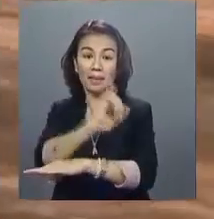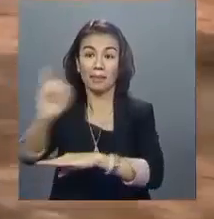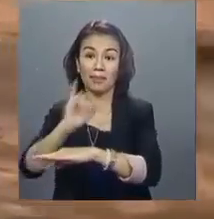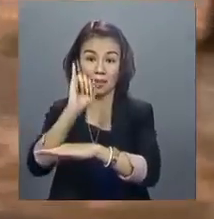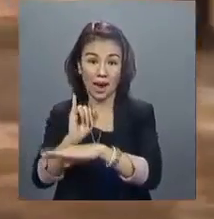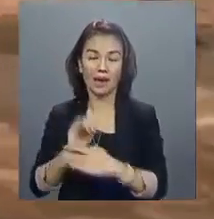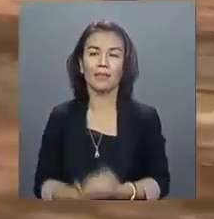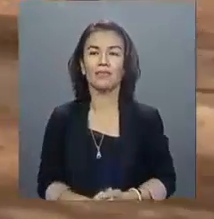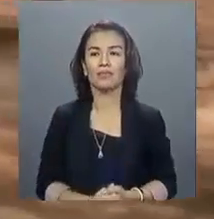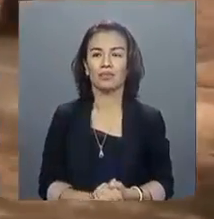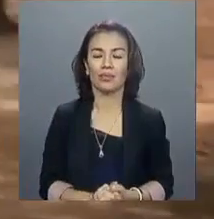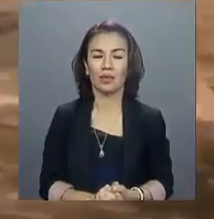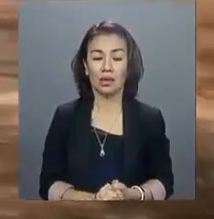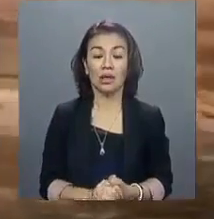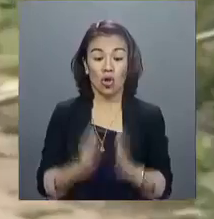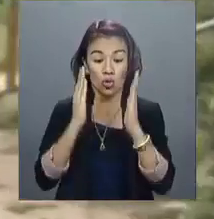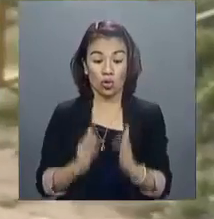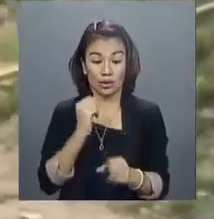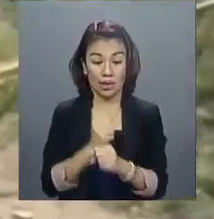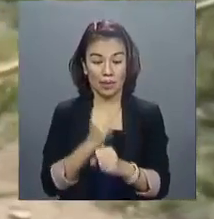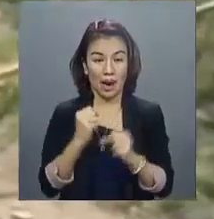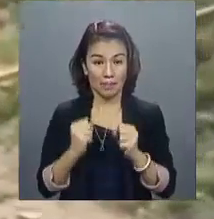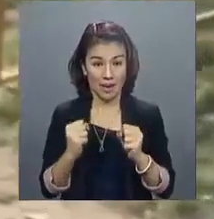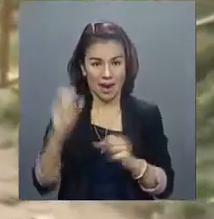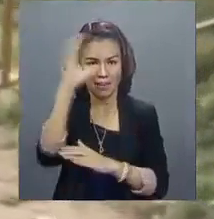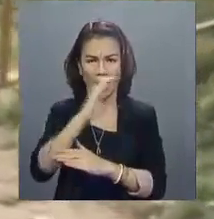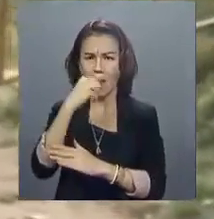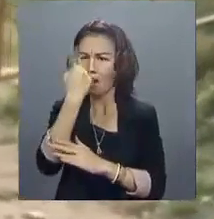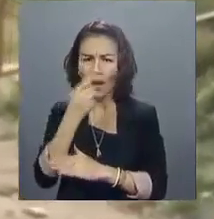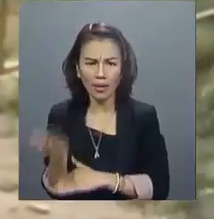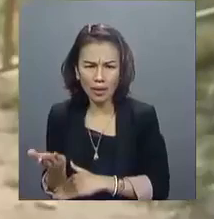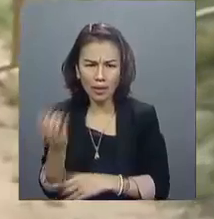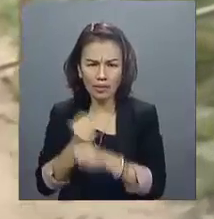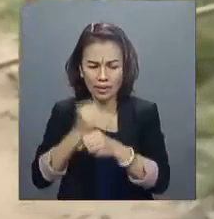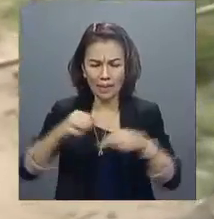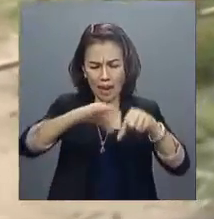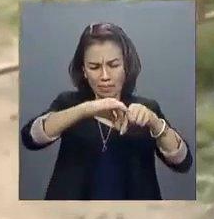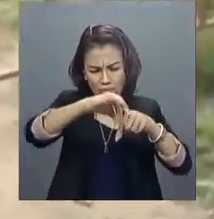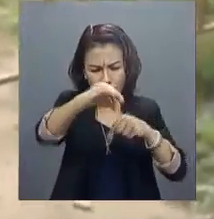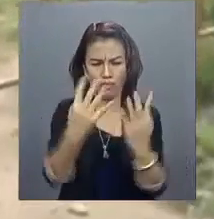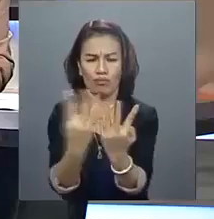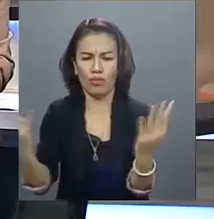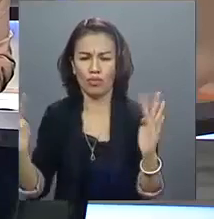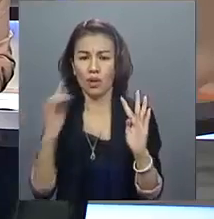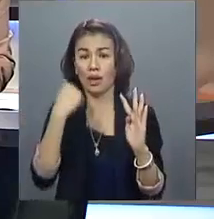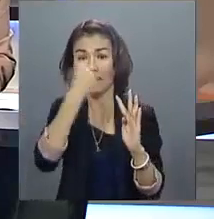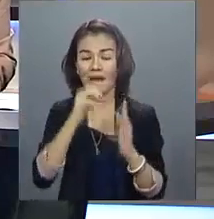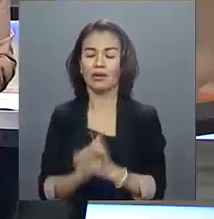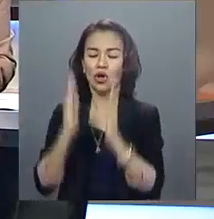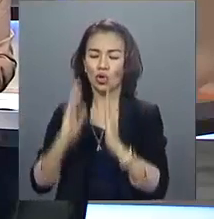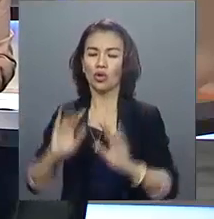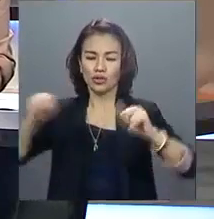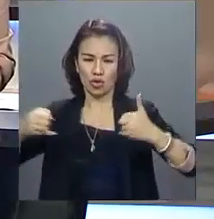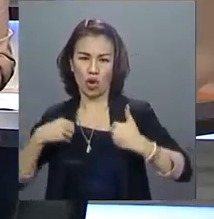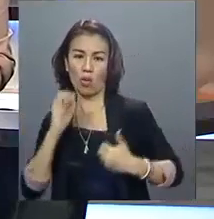ชรินทร์เปิดเผยว่าทางเจ้าหน้าที่ได้พยายามติดต่อหาเจ้าของผู้ครอบครองที่ดินนะคะก็ปรากฏว่ามีผู้มาแสดงตัวแล้วค่ะ